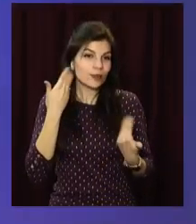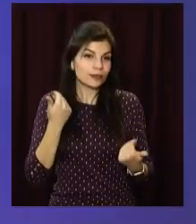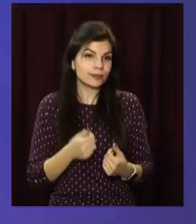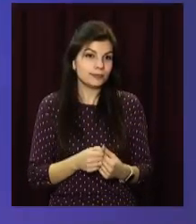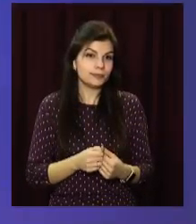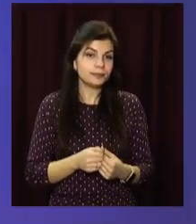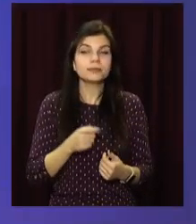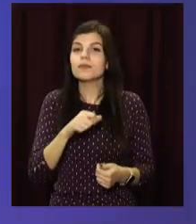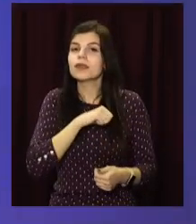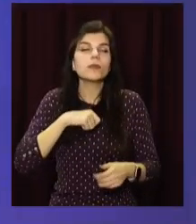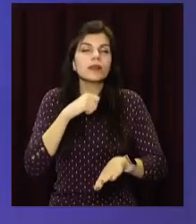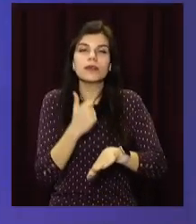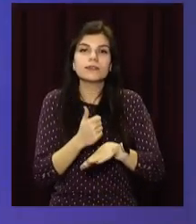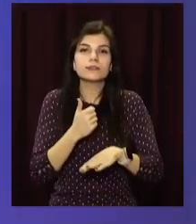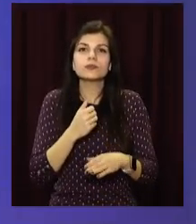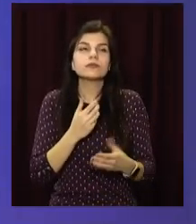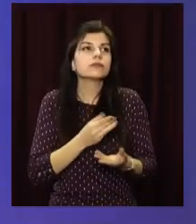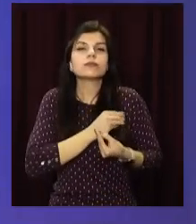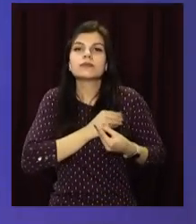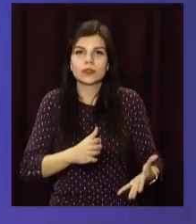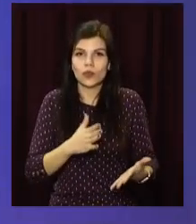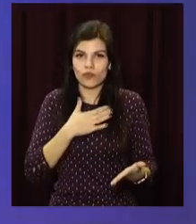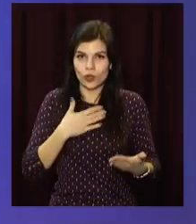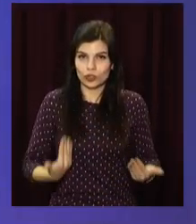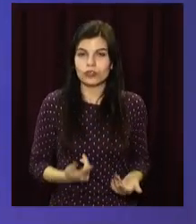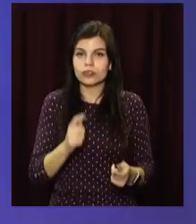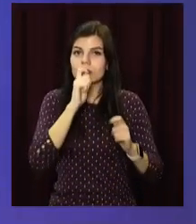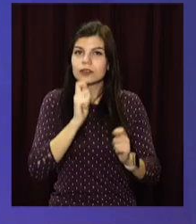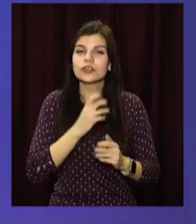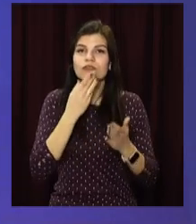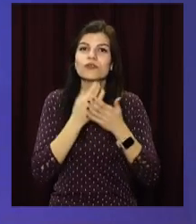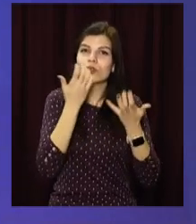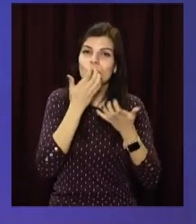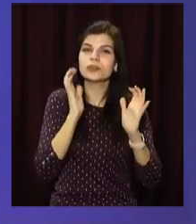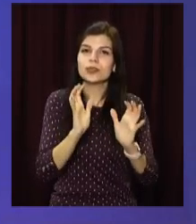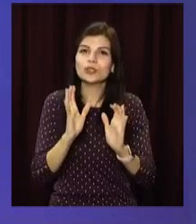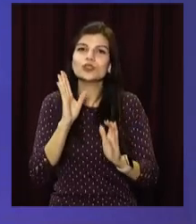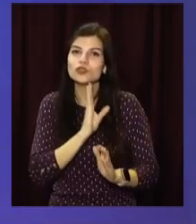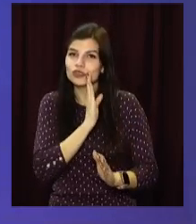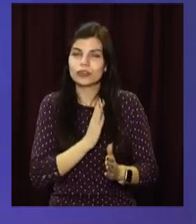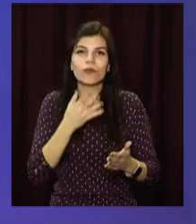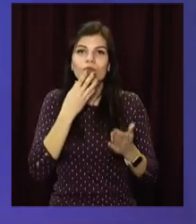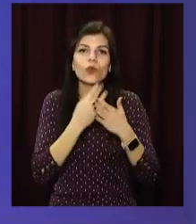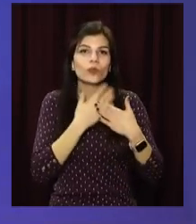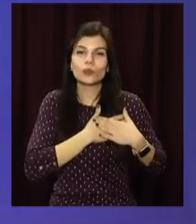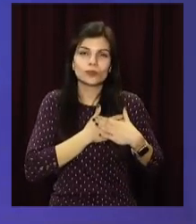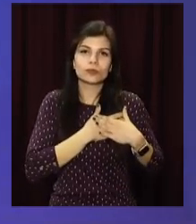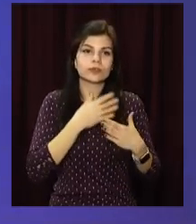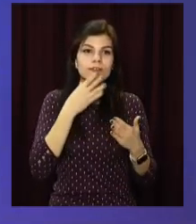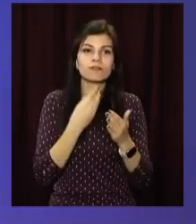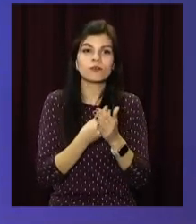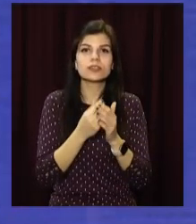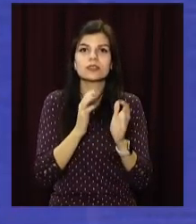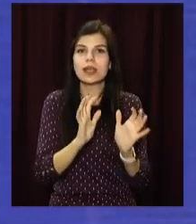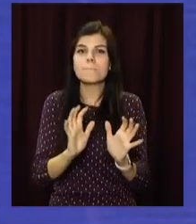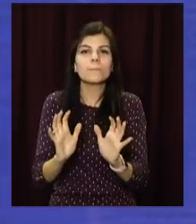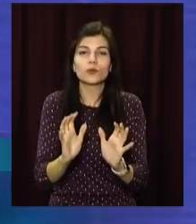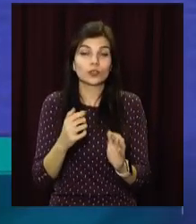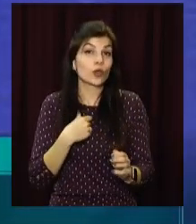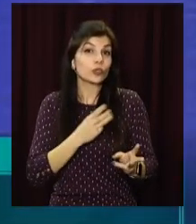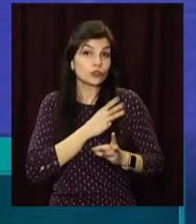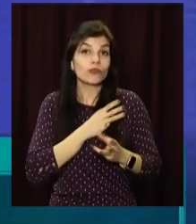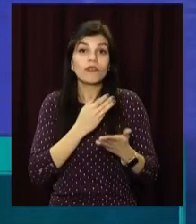найголовніше сокровище, яке є у нас в житті. Ви даріте нам своє тепло, свою любов, свою заботу. Я